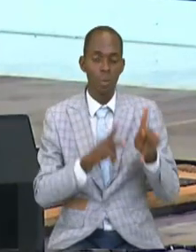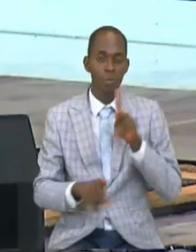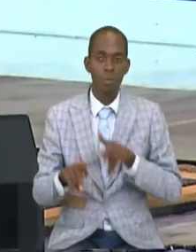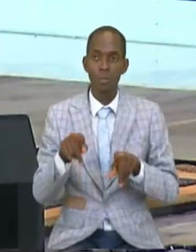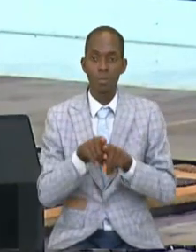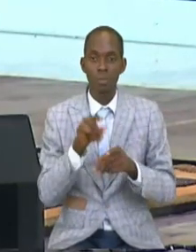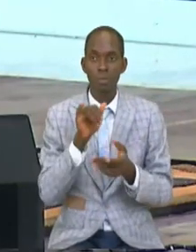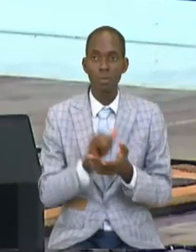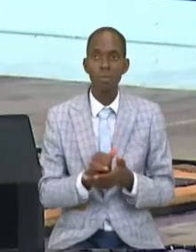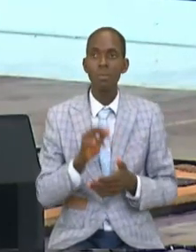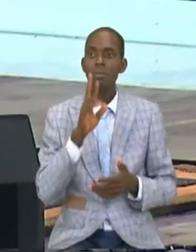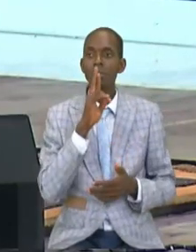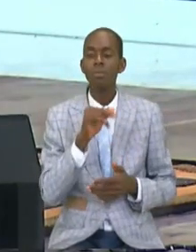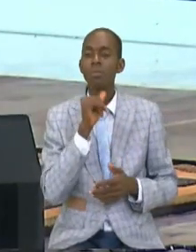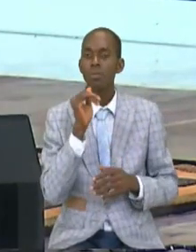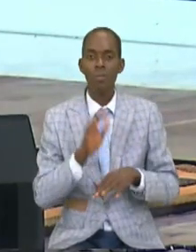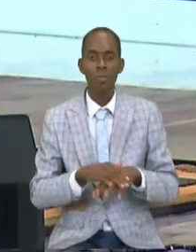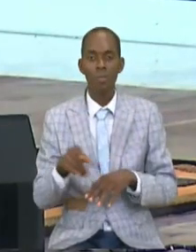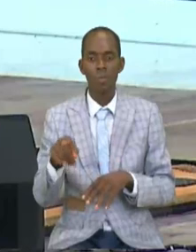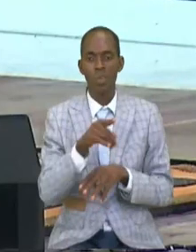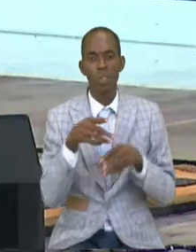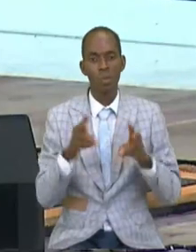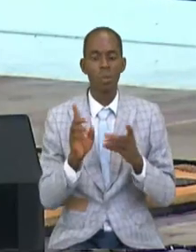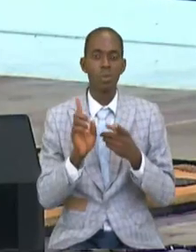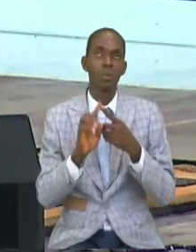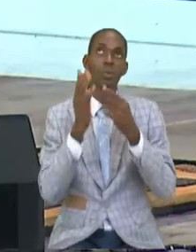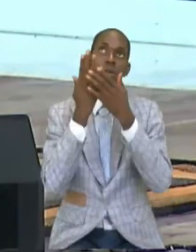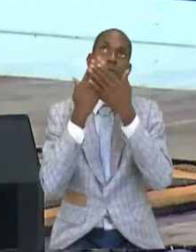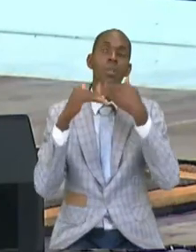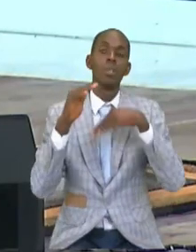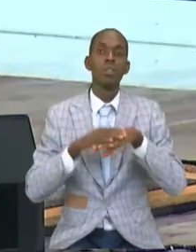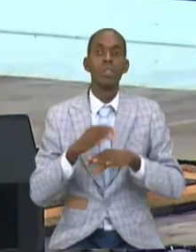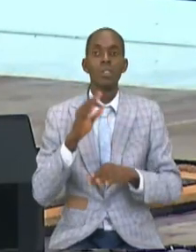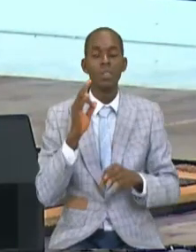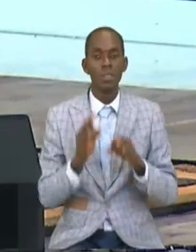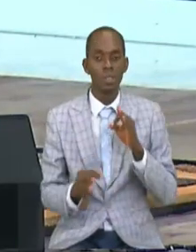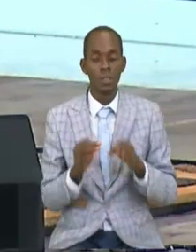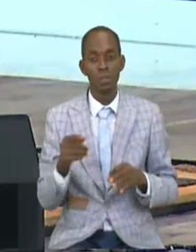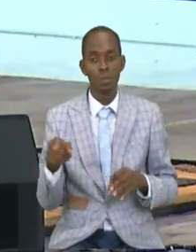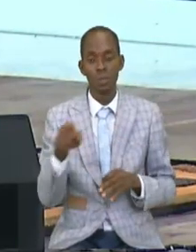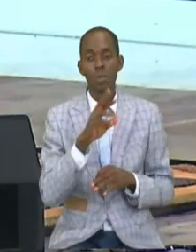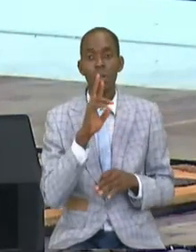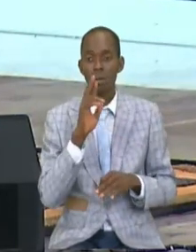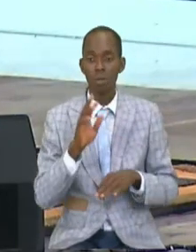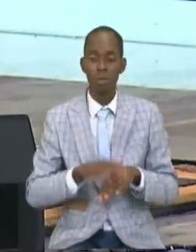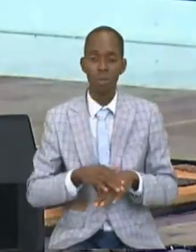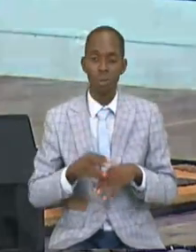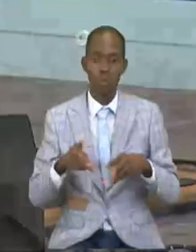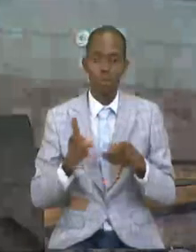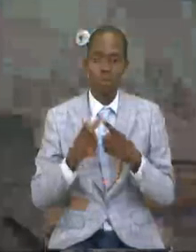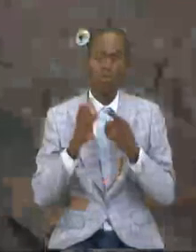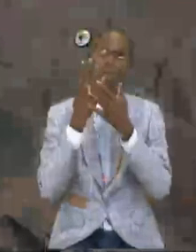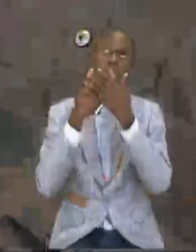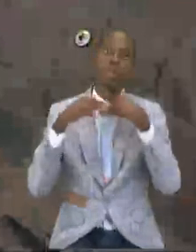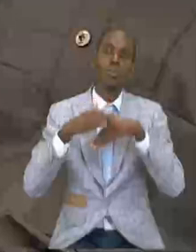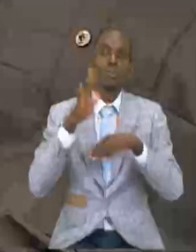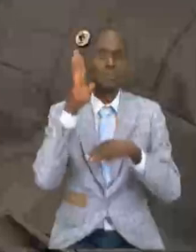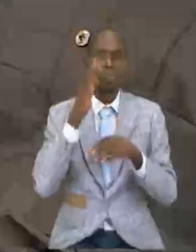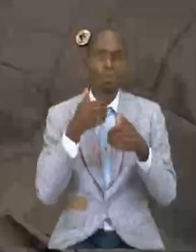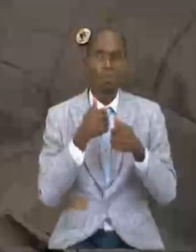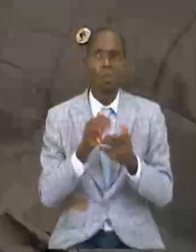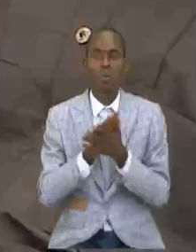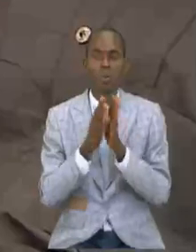telle personne n'est pas en route pour le ciel. Si vous êtes en route pour le ciel, vous allez